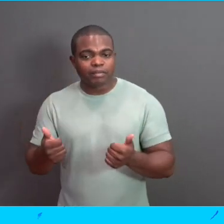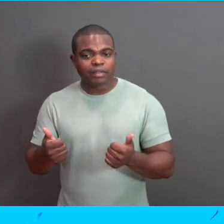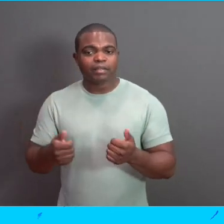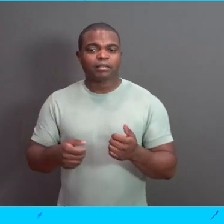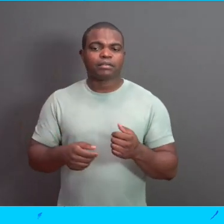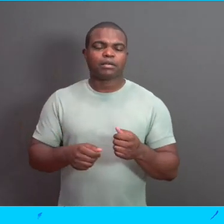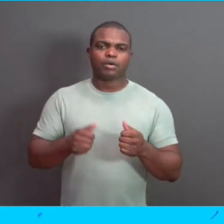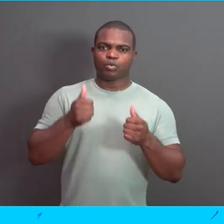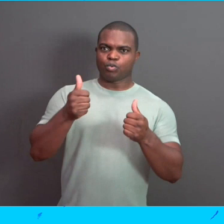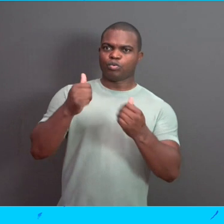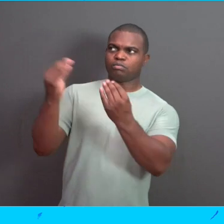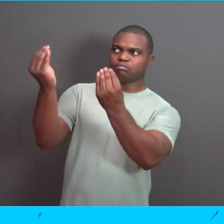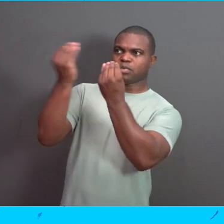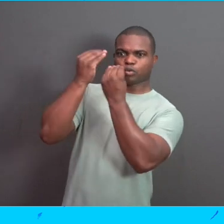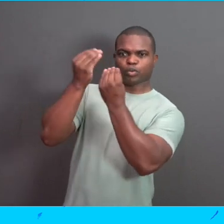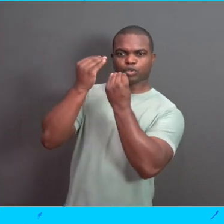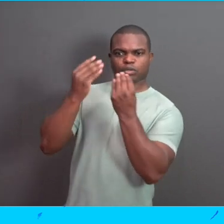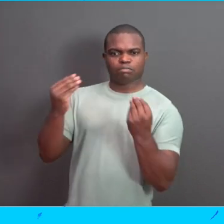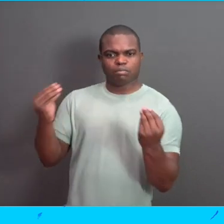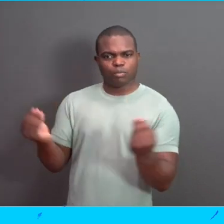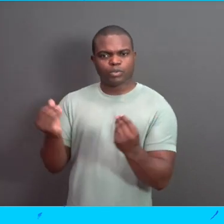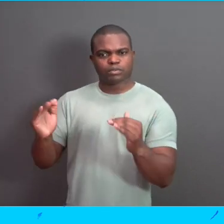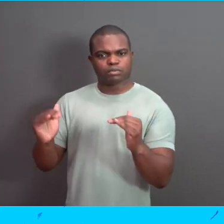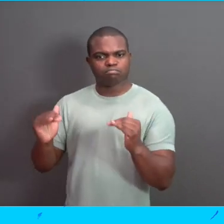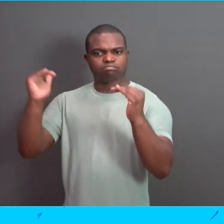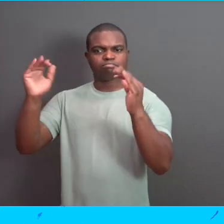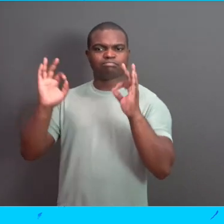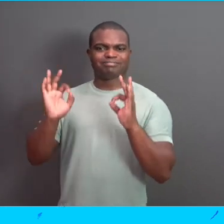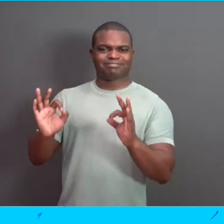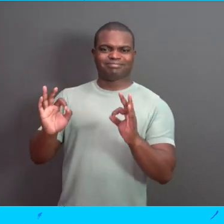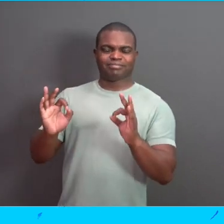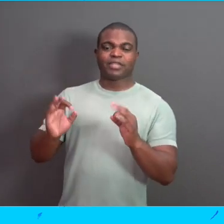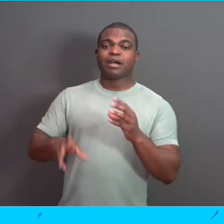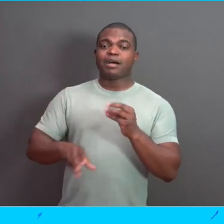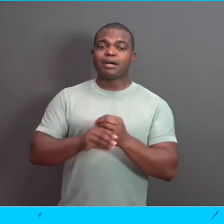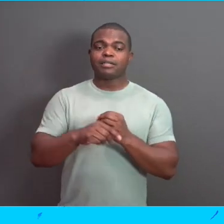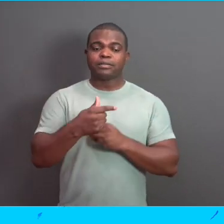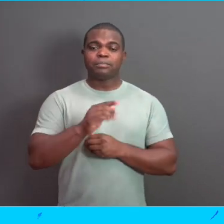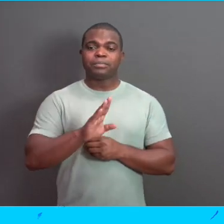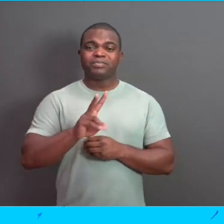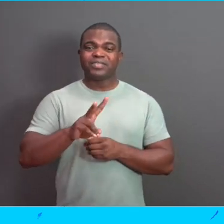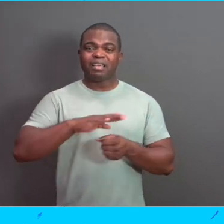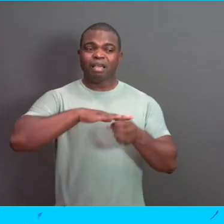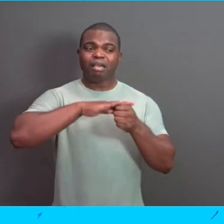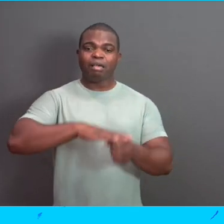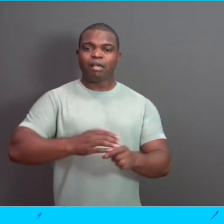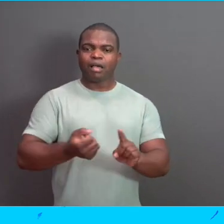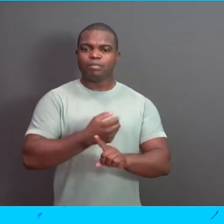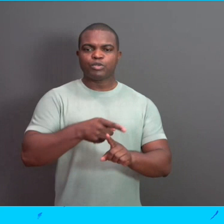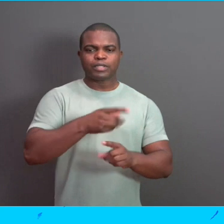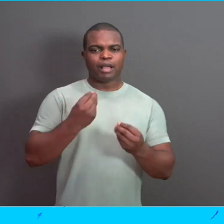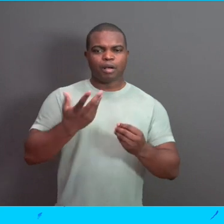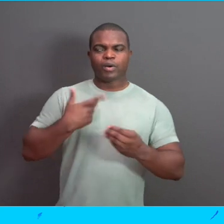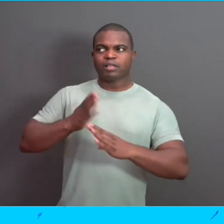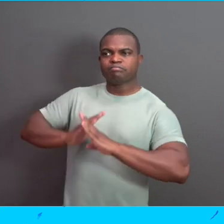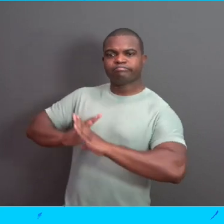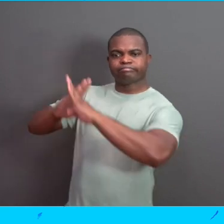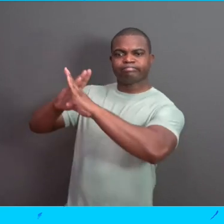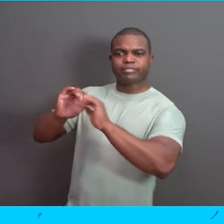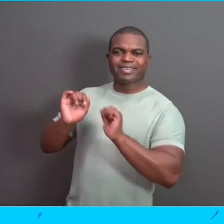protection pour les enfants qui vont éviter des abus. Mais il faut aussi avoir du support de la